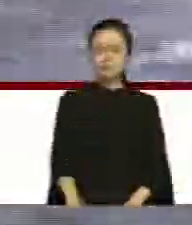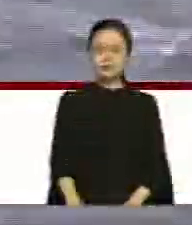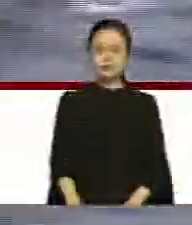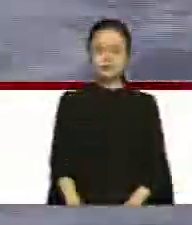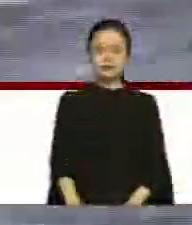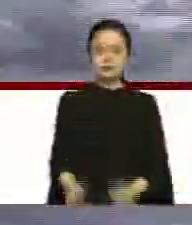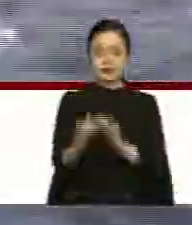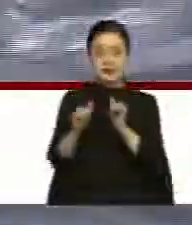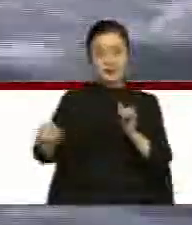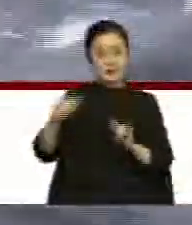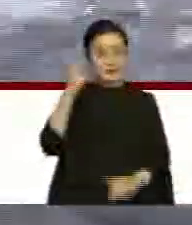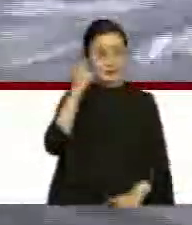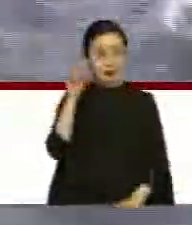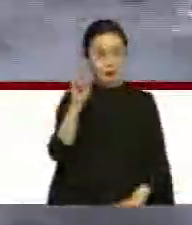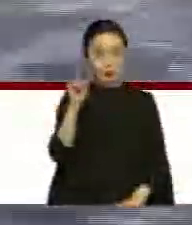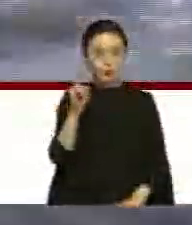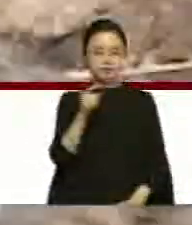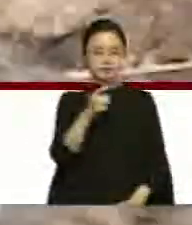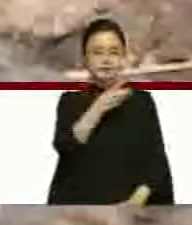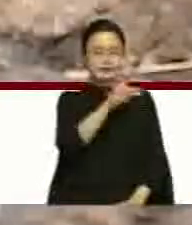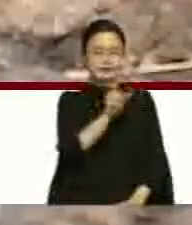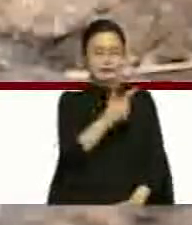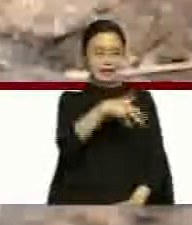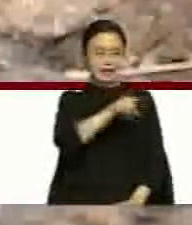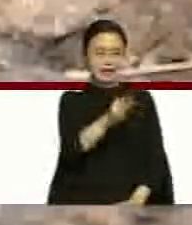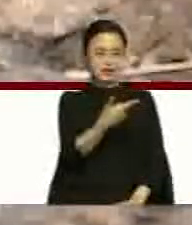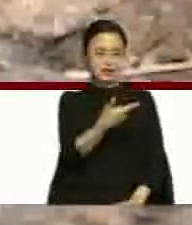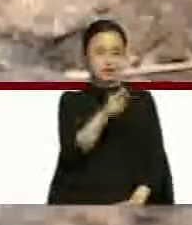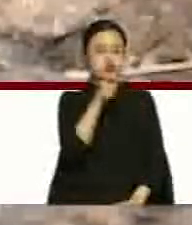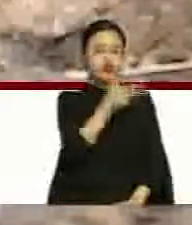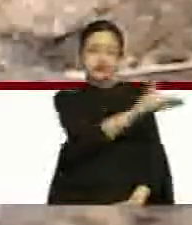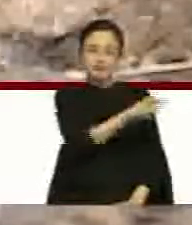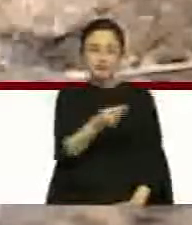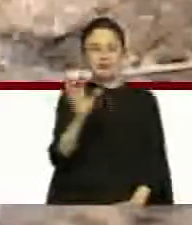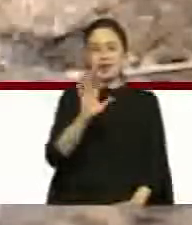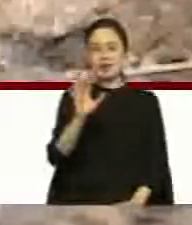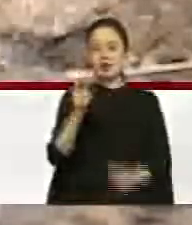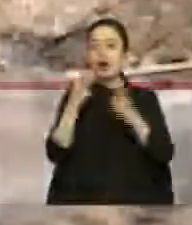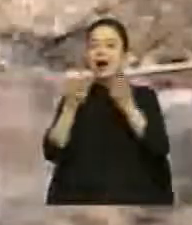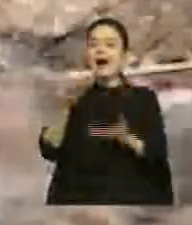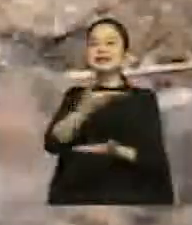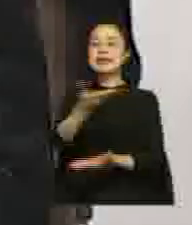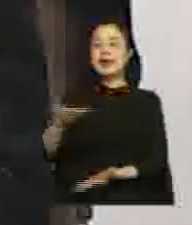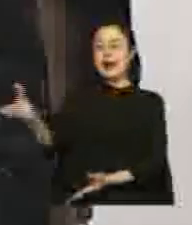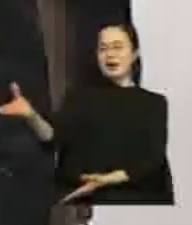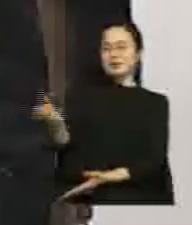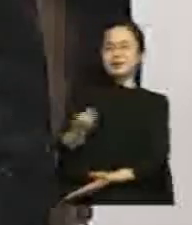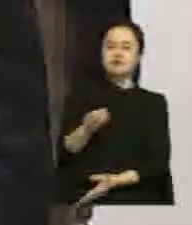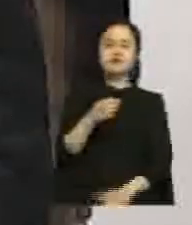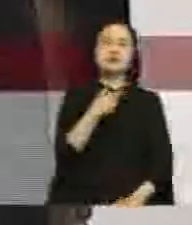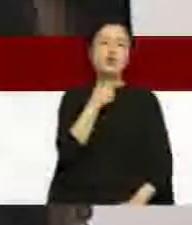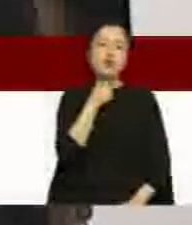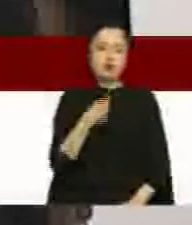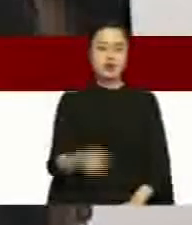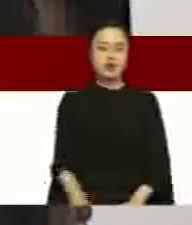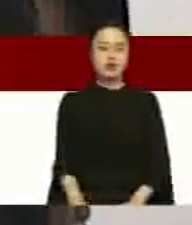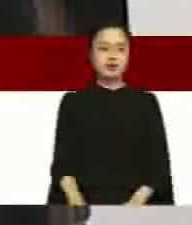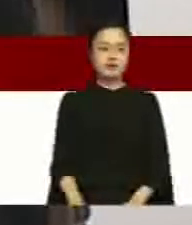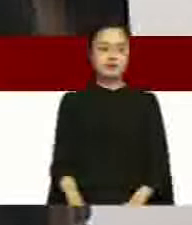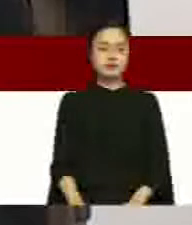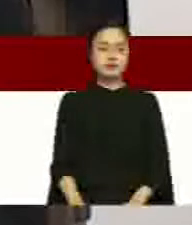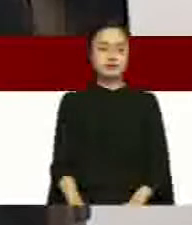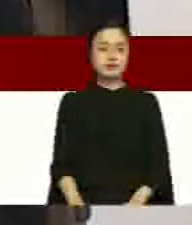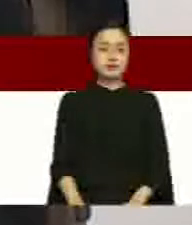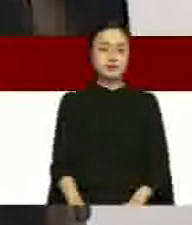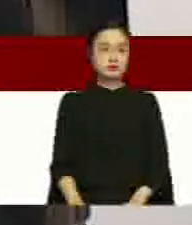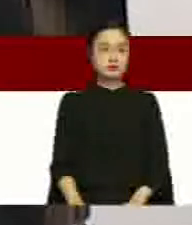원하고 있습니다. 하지만 시행사 측은 한강의 수질 문제를 이유로 어렵다는 입장입니다. 환경 영향 평가상